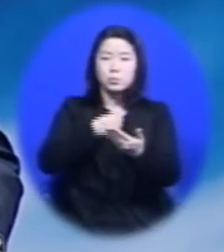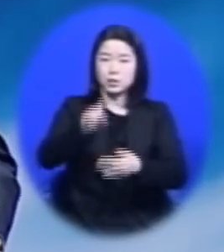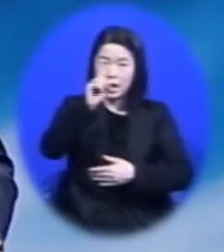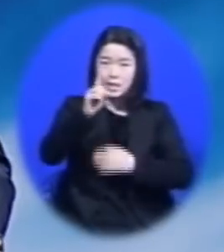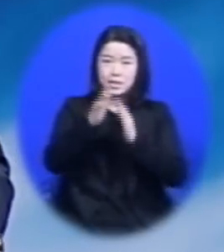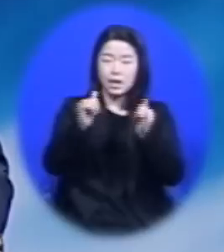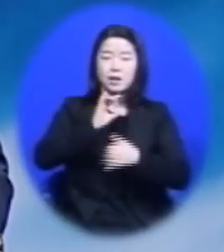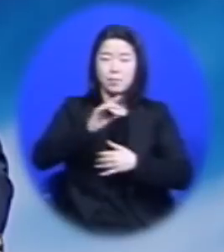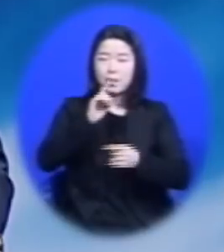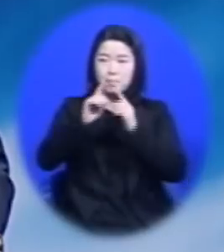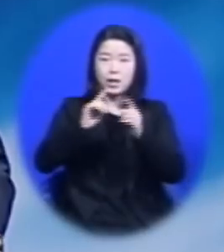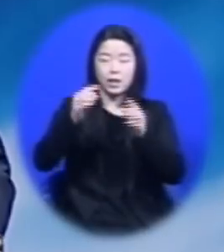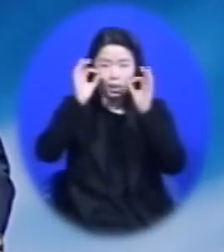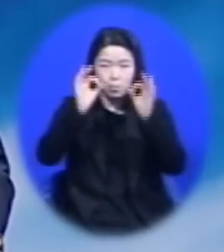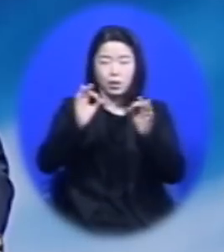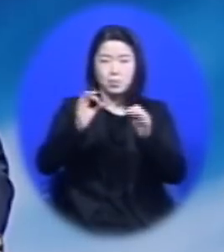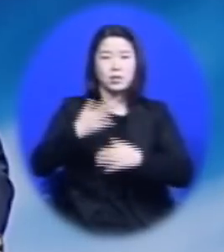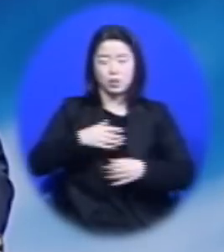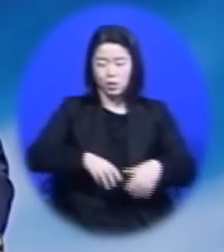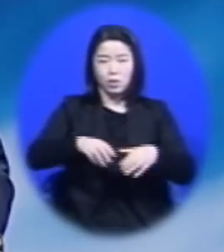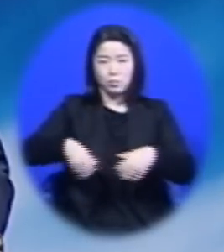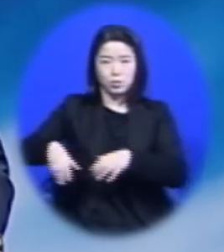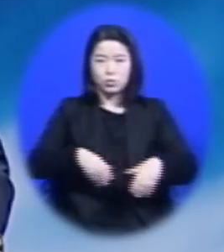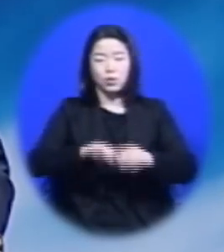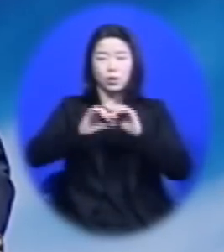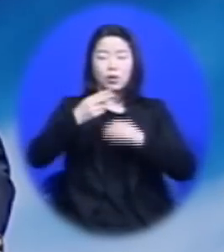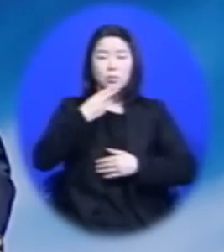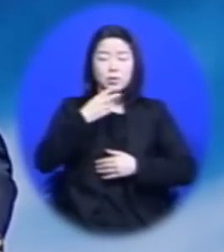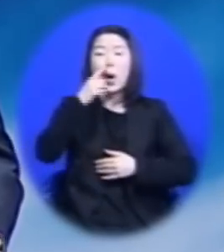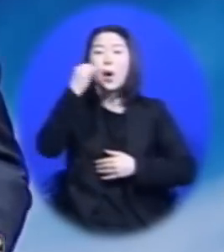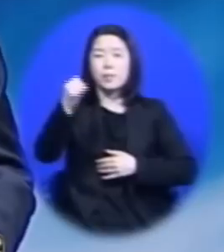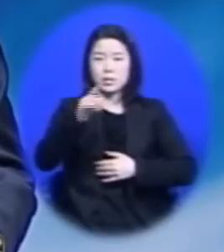사람만 말해보라면 저는 어라고 말할